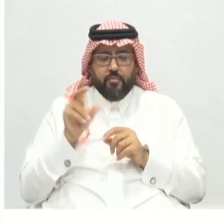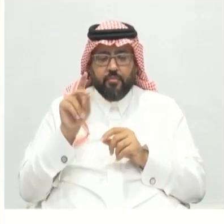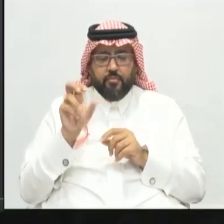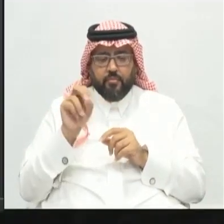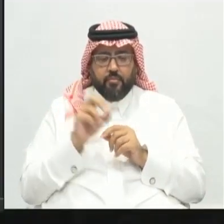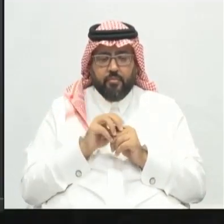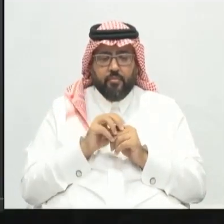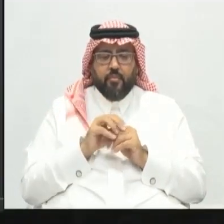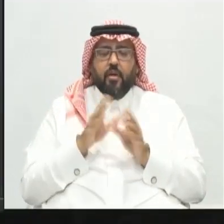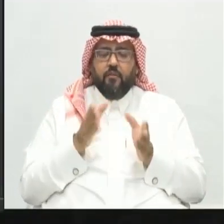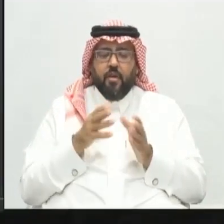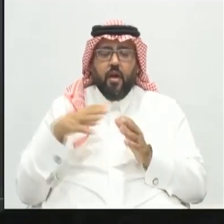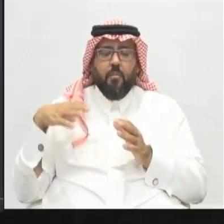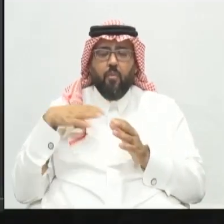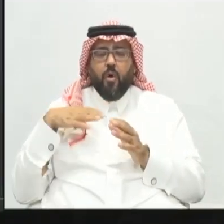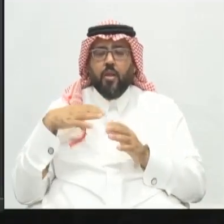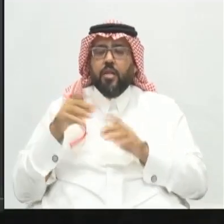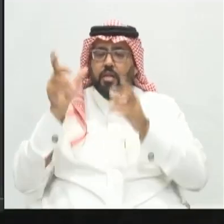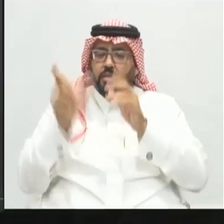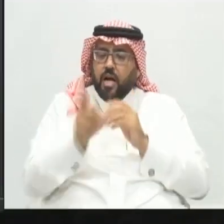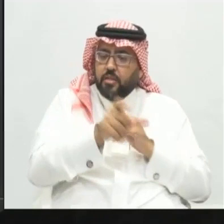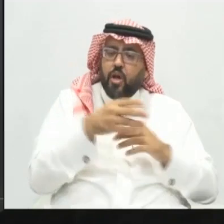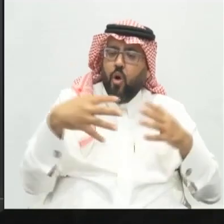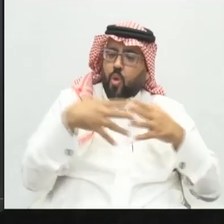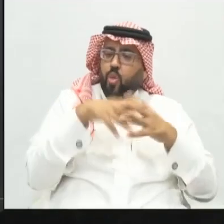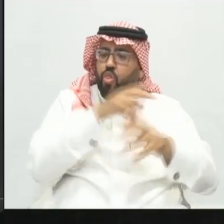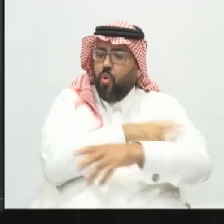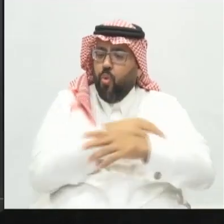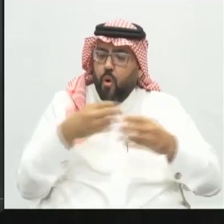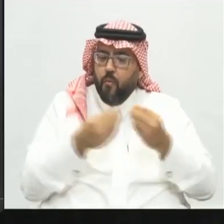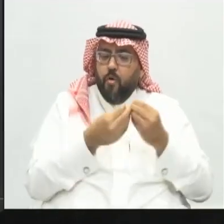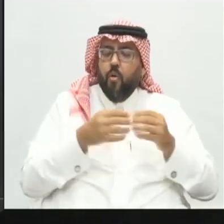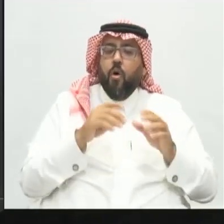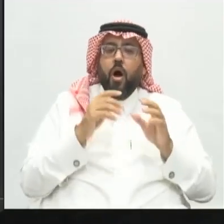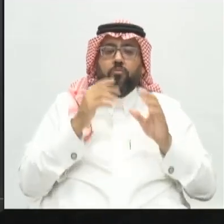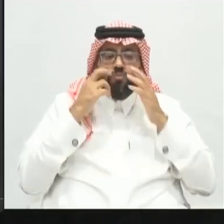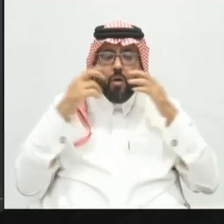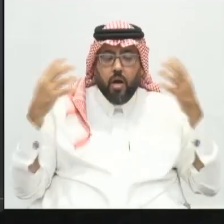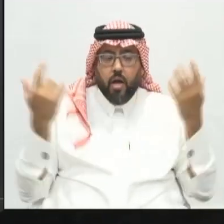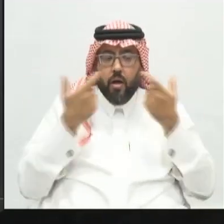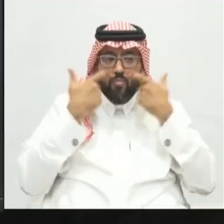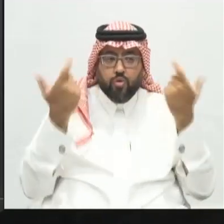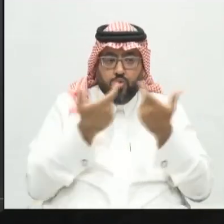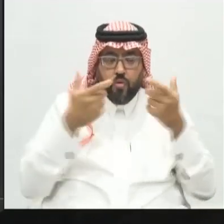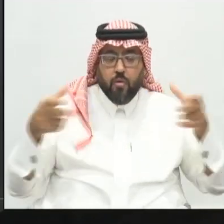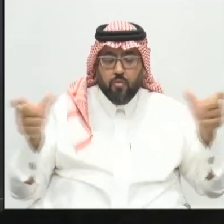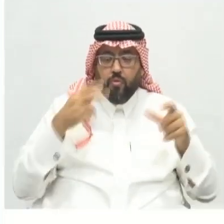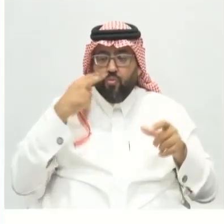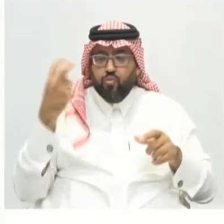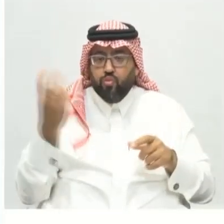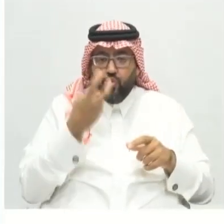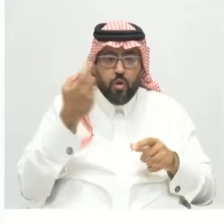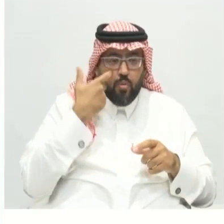لدينا موارد بشريه موارد ماديه نقوم باداره هذه باداره هذا الفريق وتحديد جات الموارد